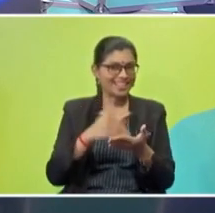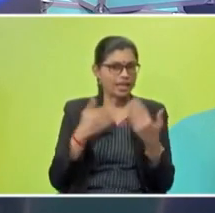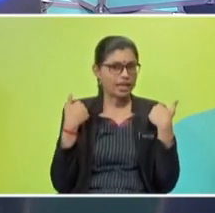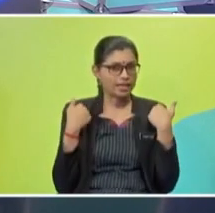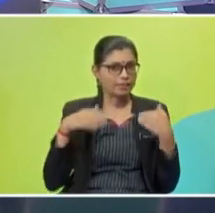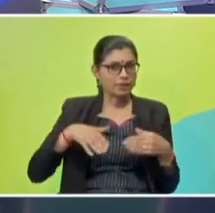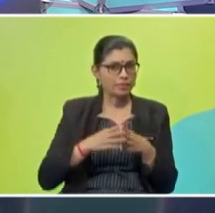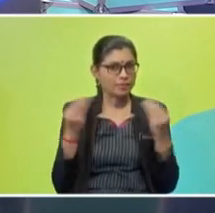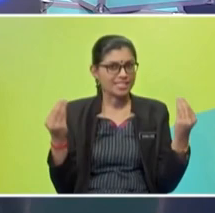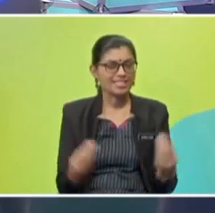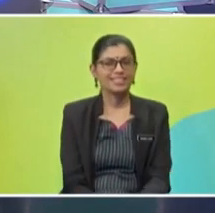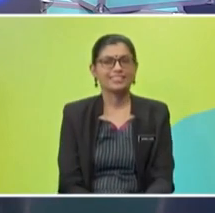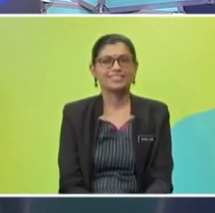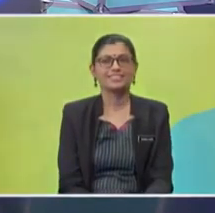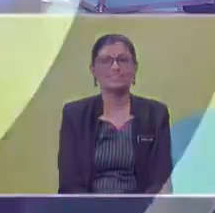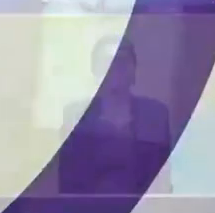kefir er